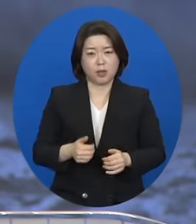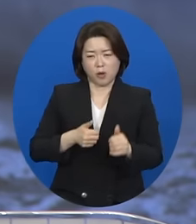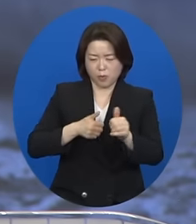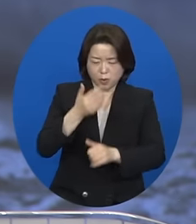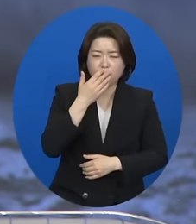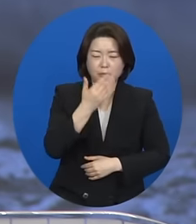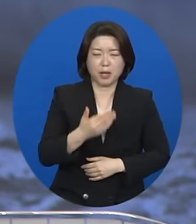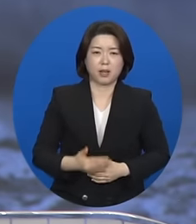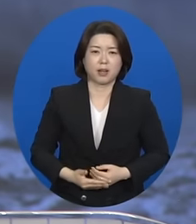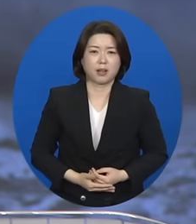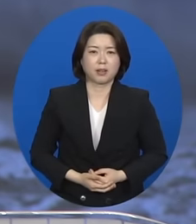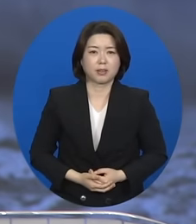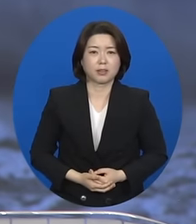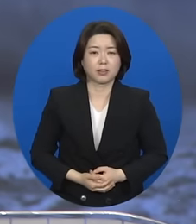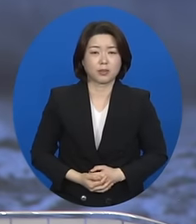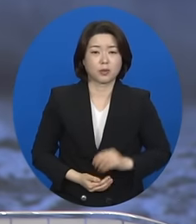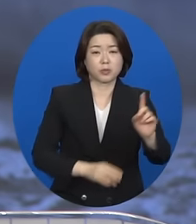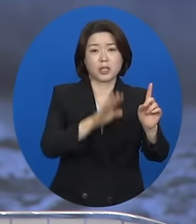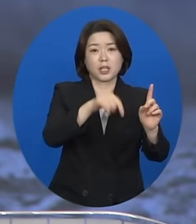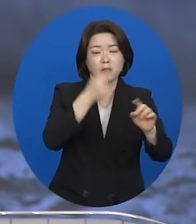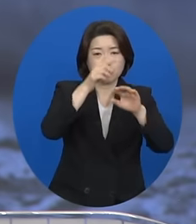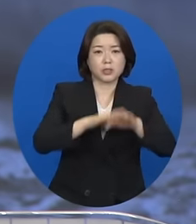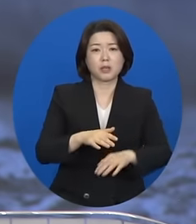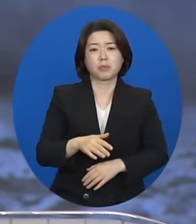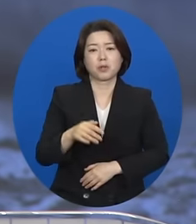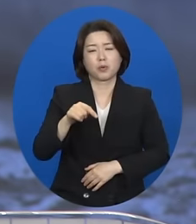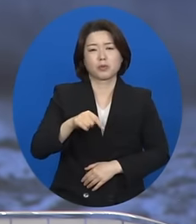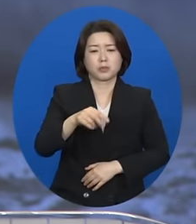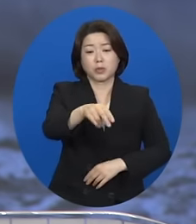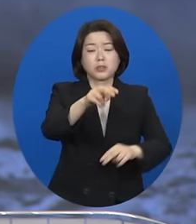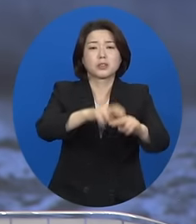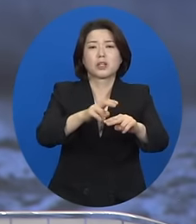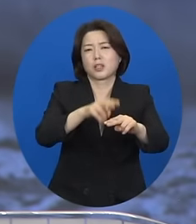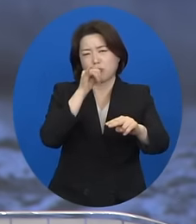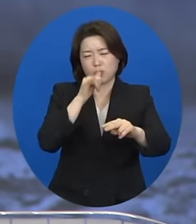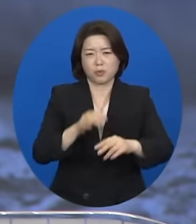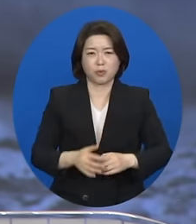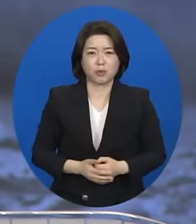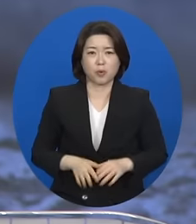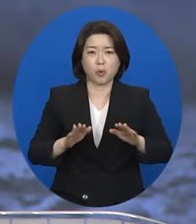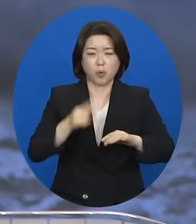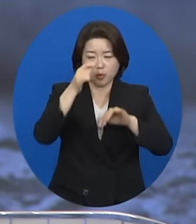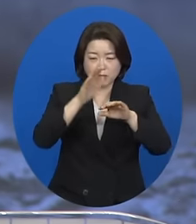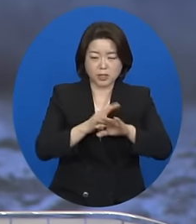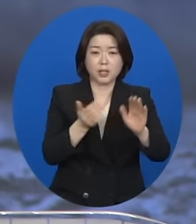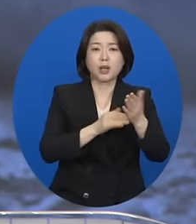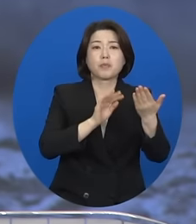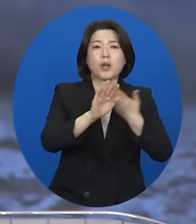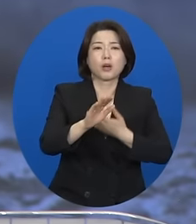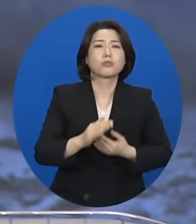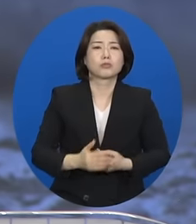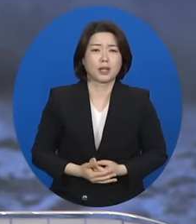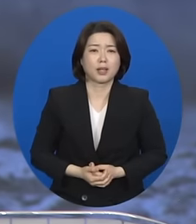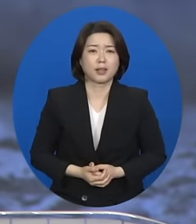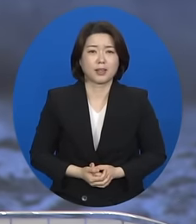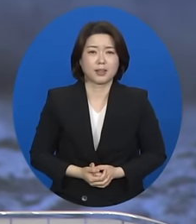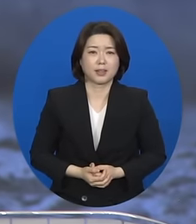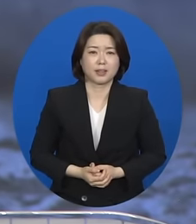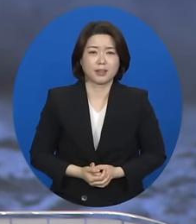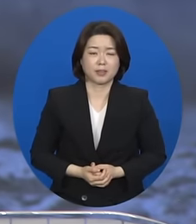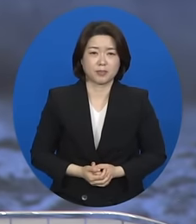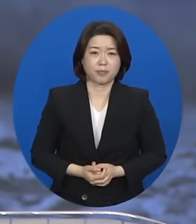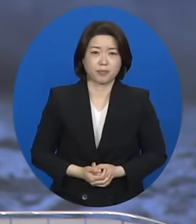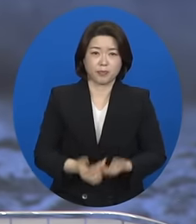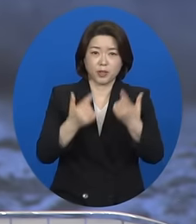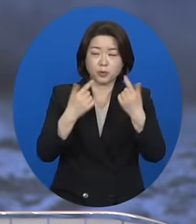때문에 오늘 일부 예배 오셨어요 바로 그 자리 앉으셨습니다 오늘도 예배 이후에